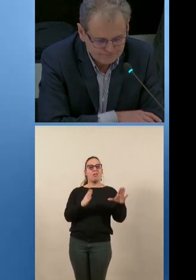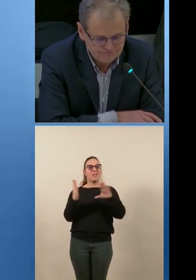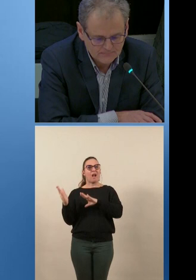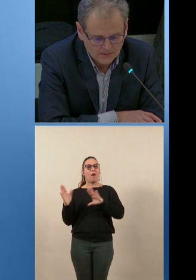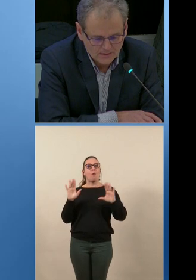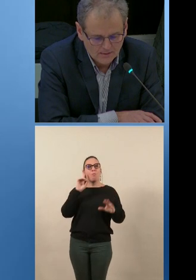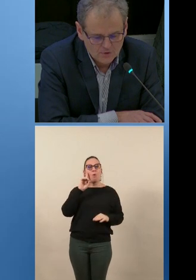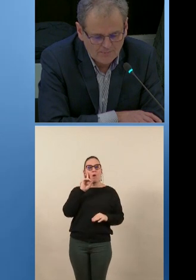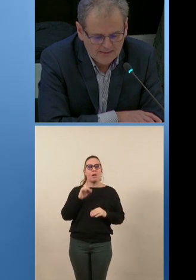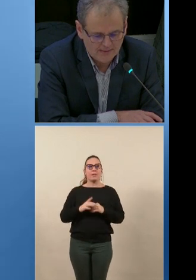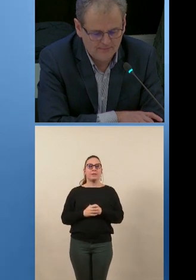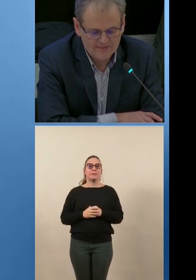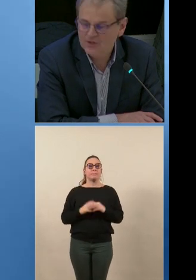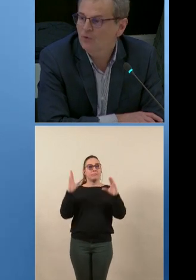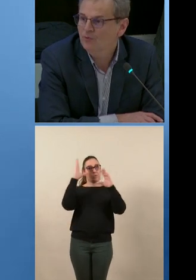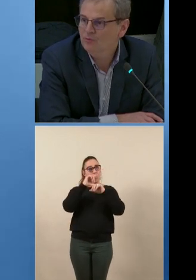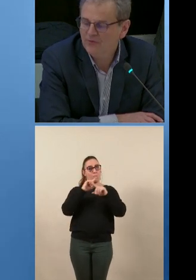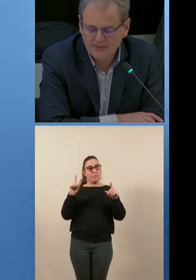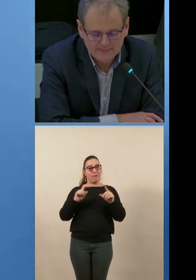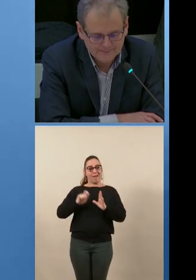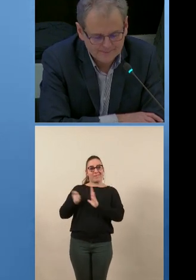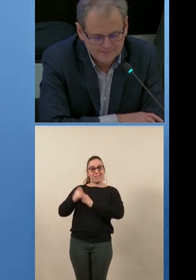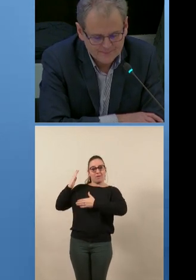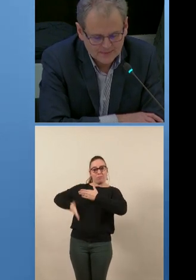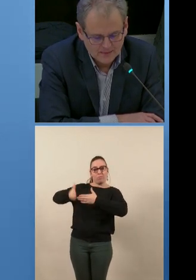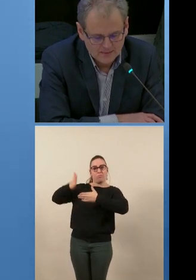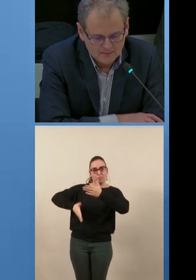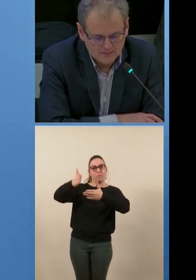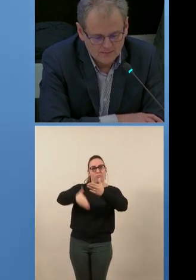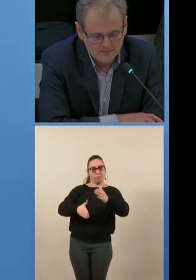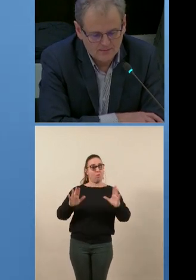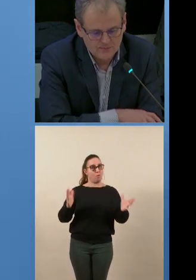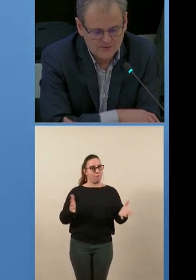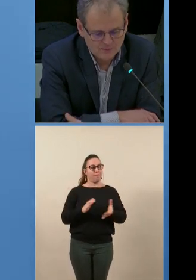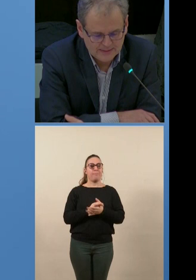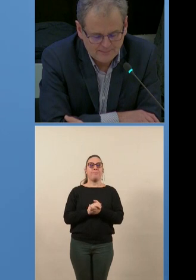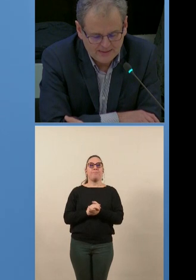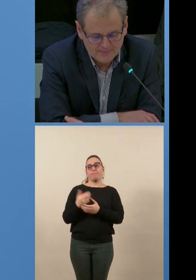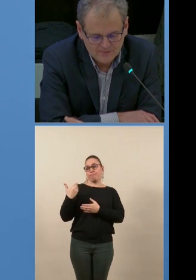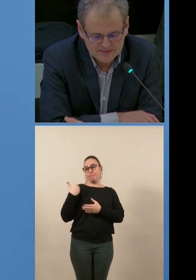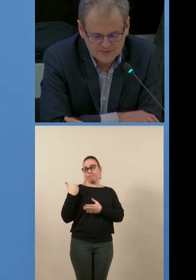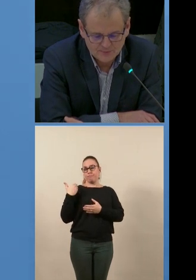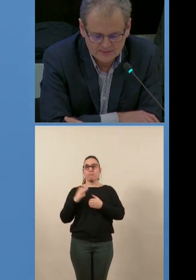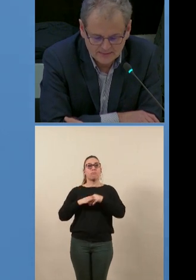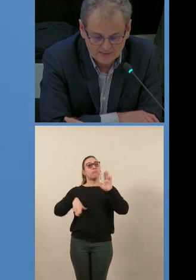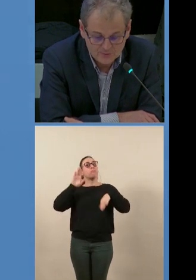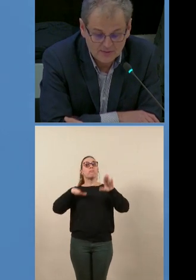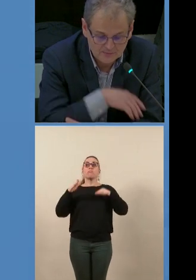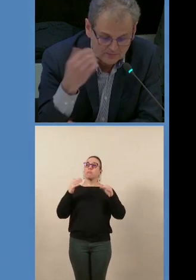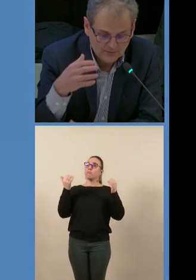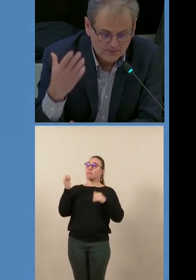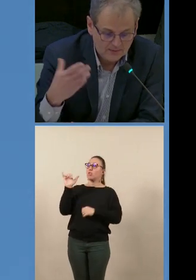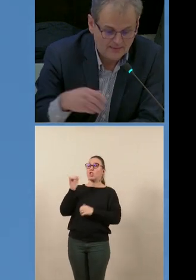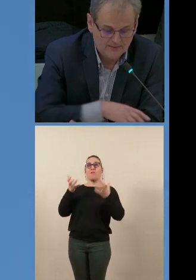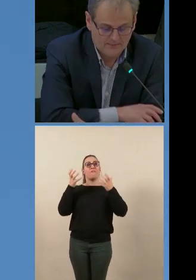habitat je rappelle les échéances du dossier nous avions un appel à manifestation d'intérêt